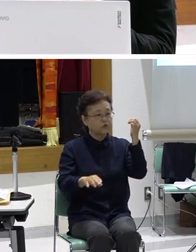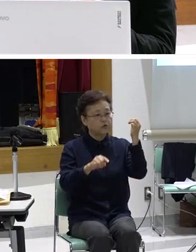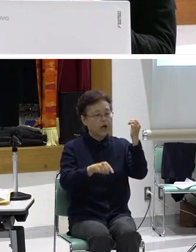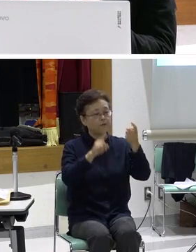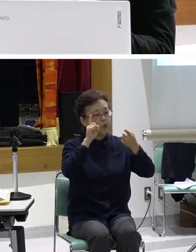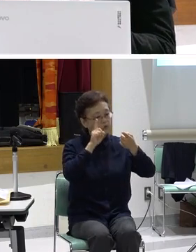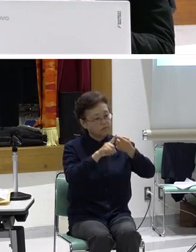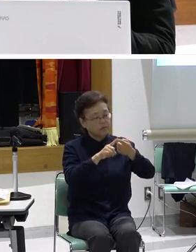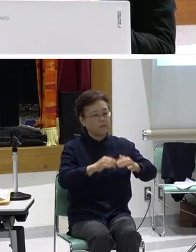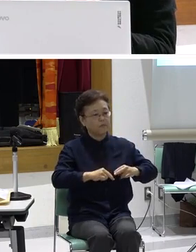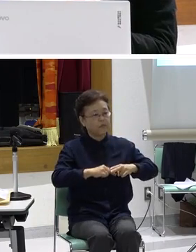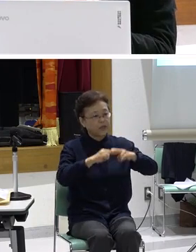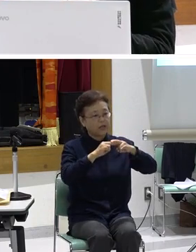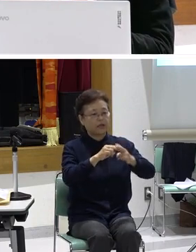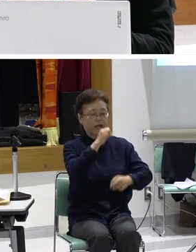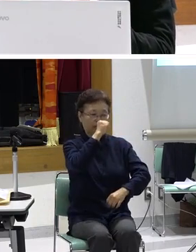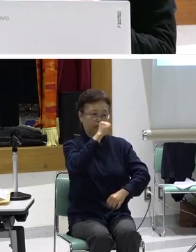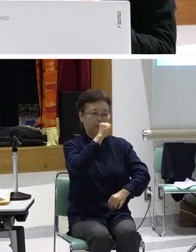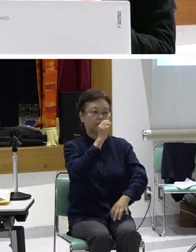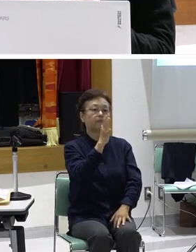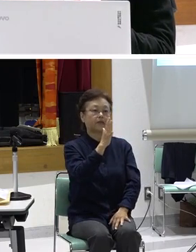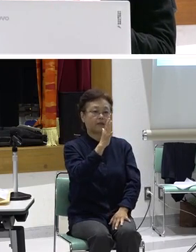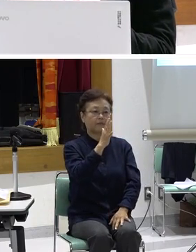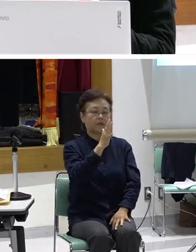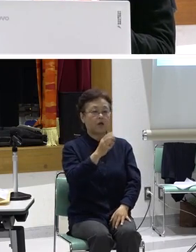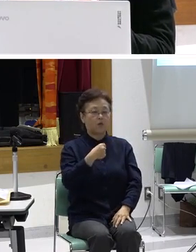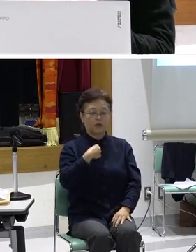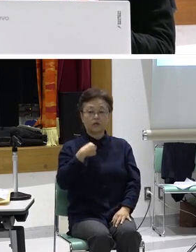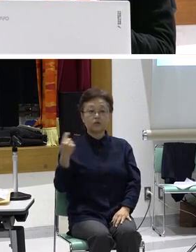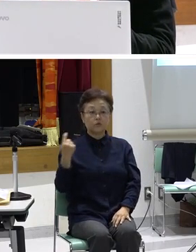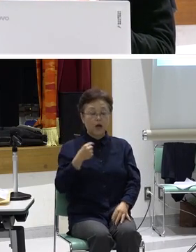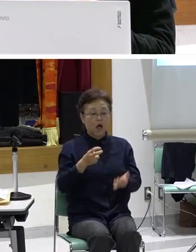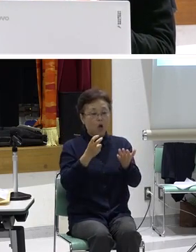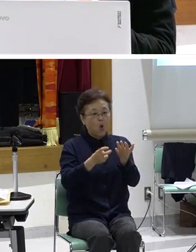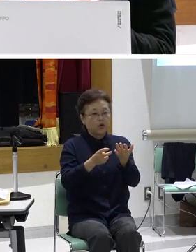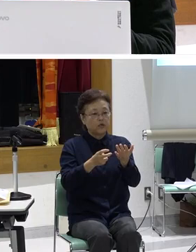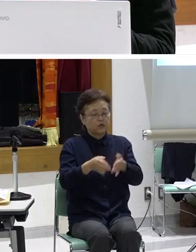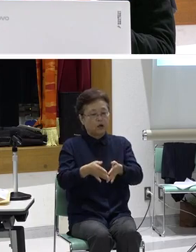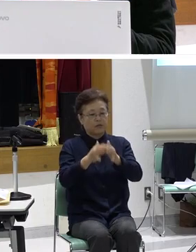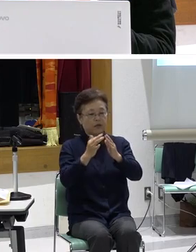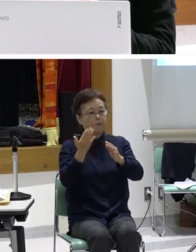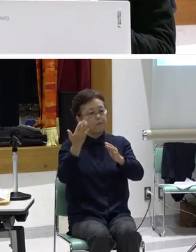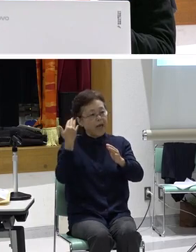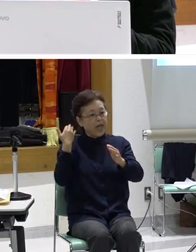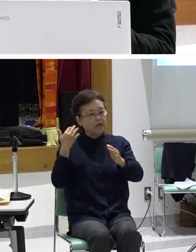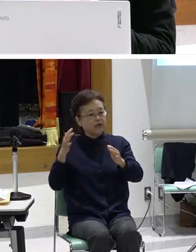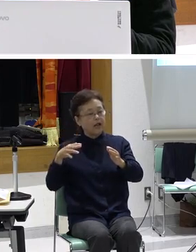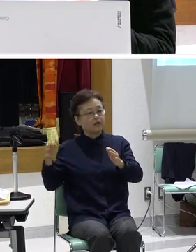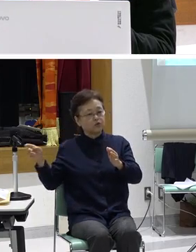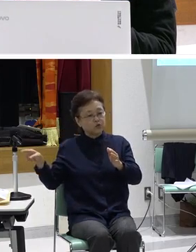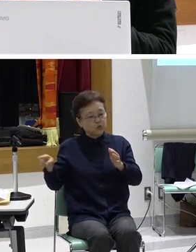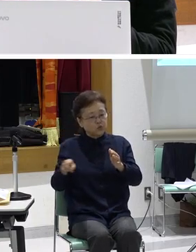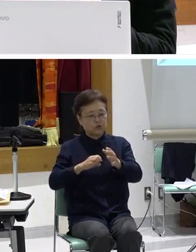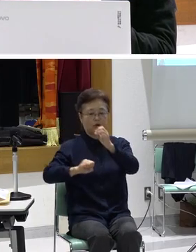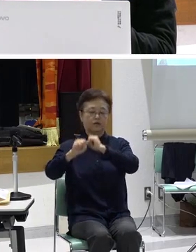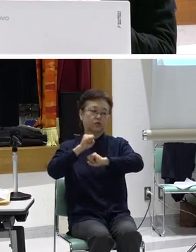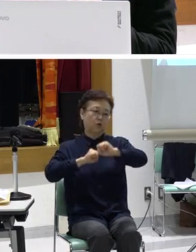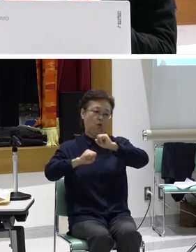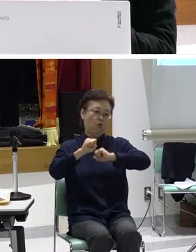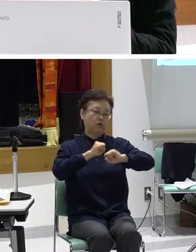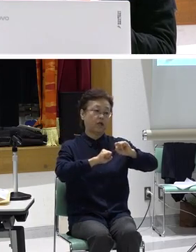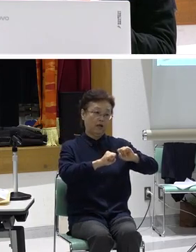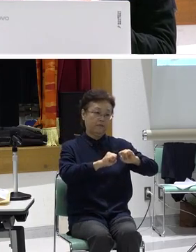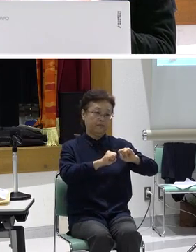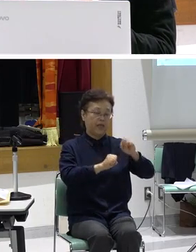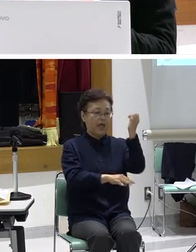そんな法律なんかができる前の時代からずっと活動してたから、なおのことそういう感覚があるのかも分かりませんけど、なんかこう基準